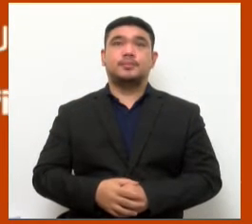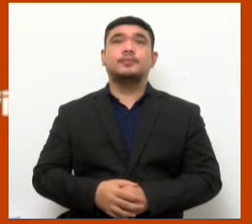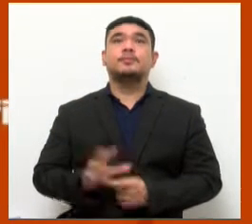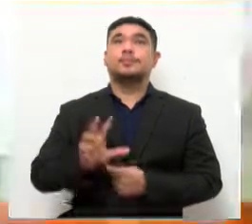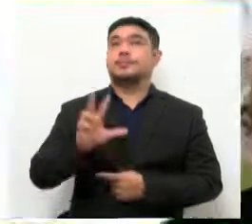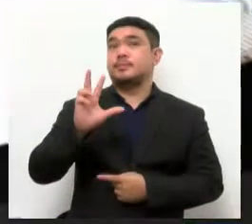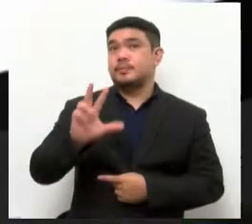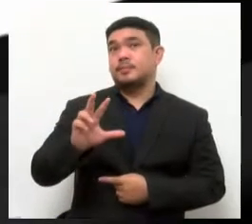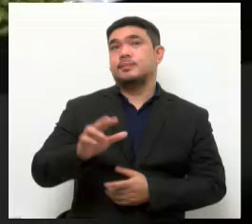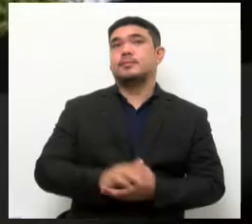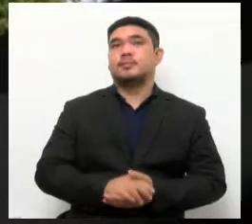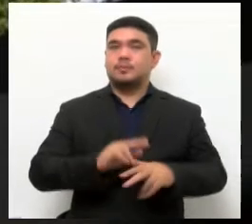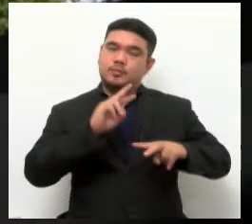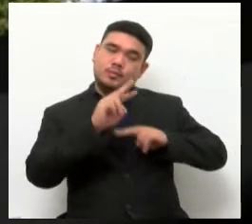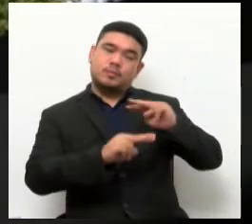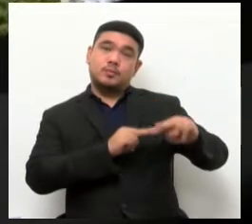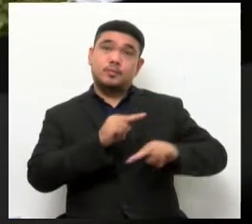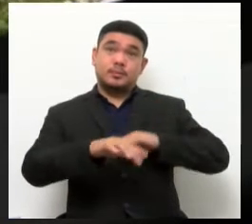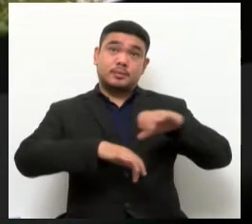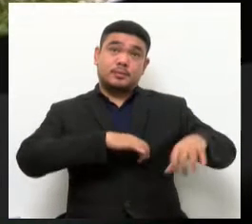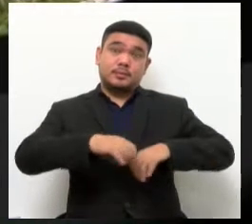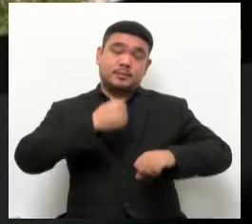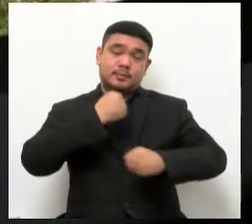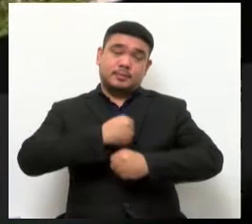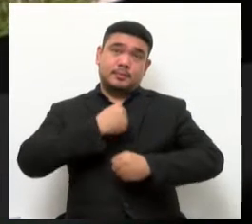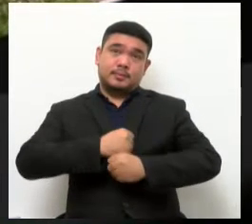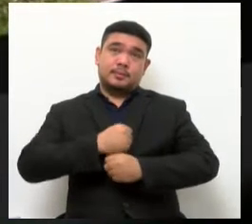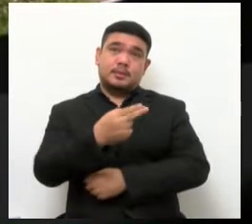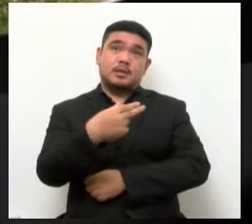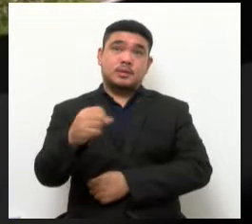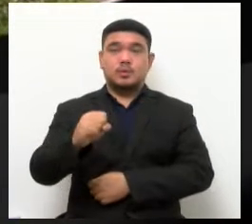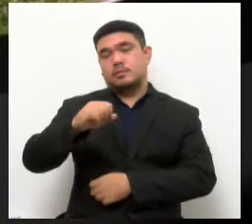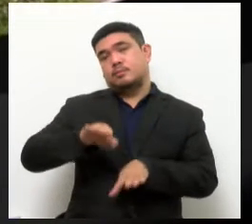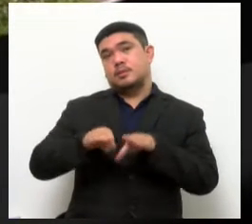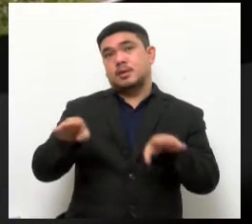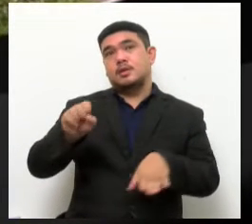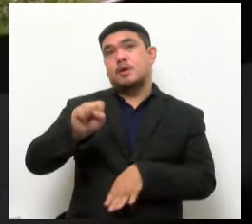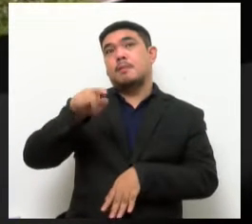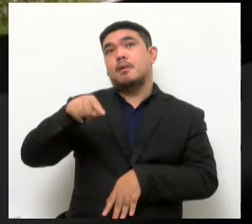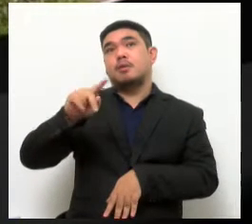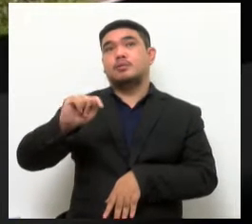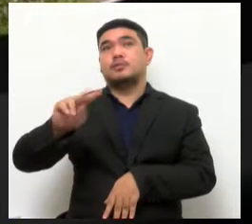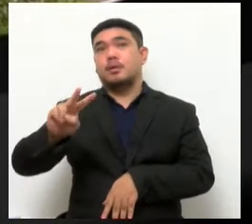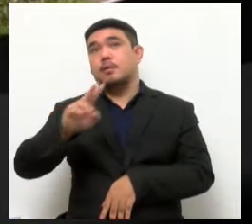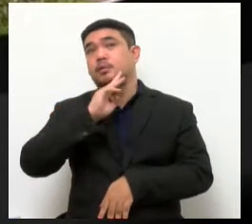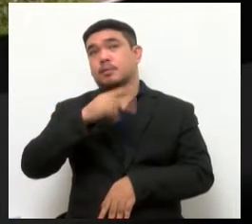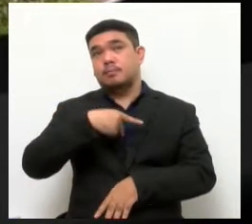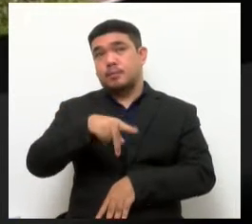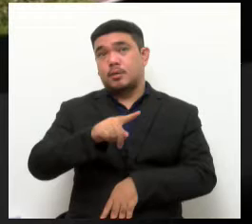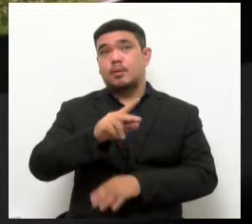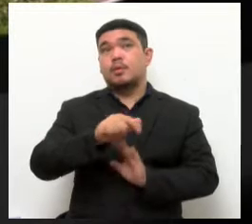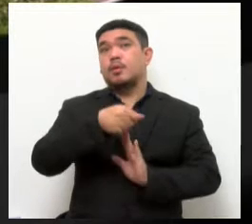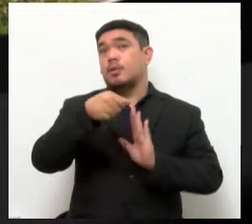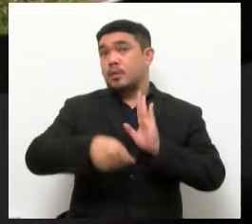3. ผลการติดตามการบริหารและจัดการการศึกษาขั้นพื้นฐานของสำนักงานเขตพื้นที่การศึกษาประถมศึกษานครรา